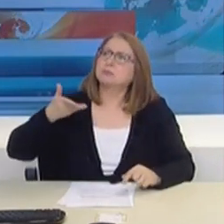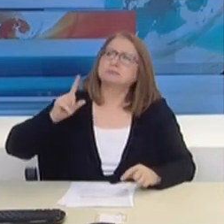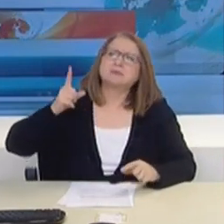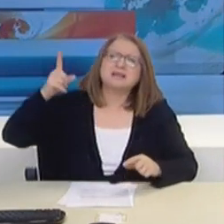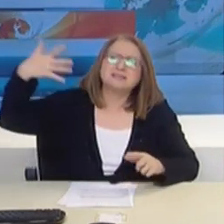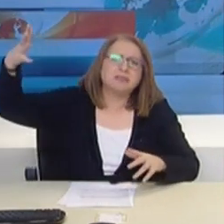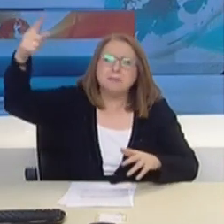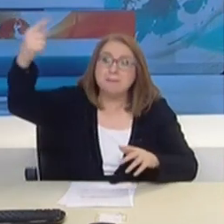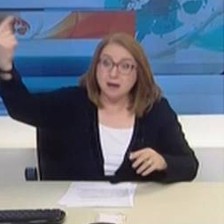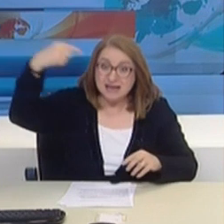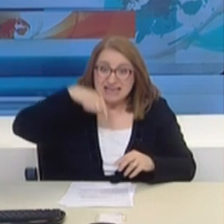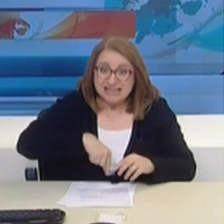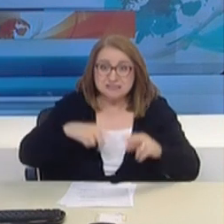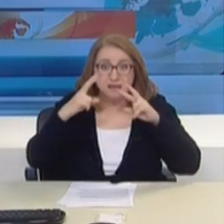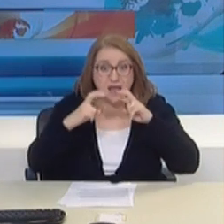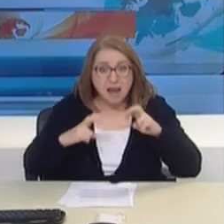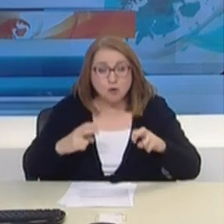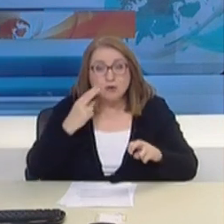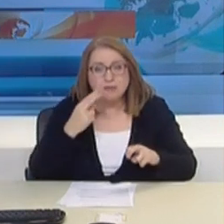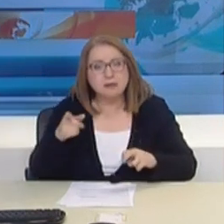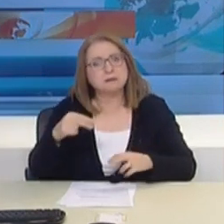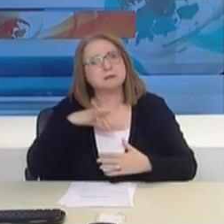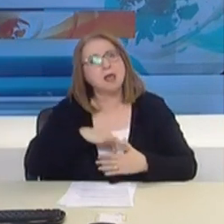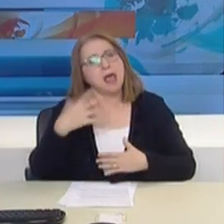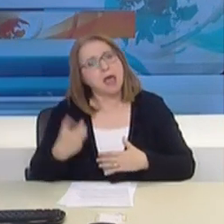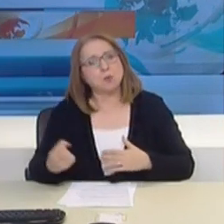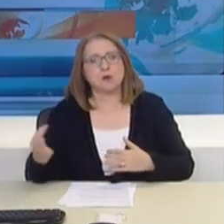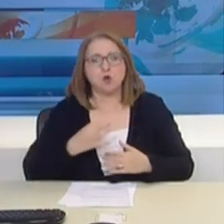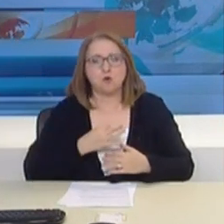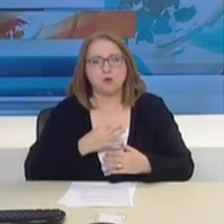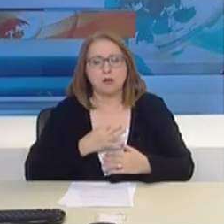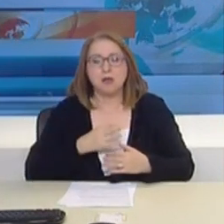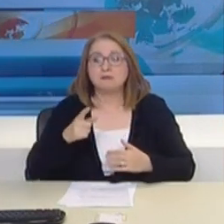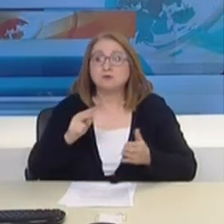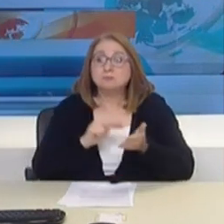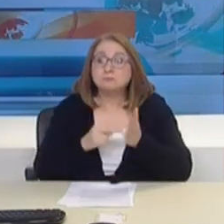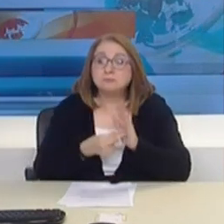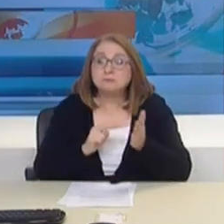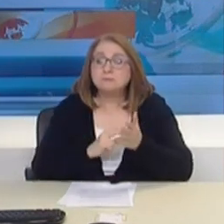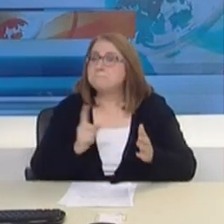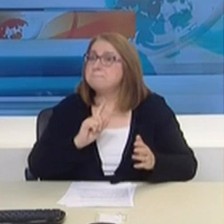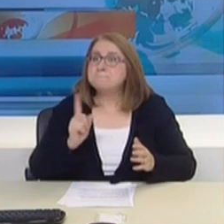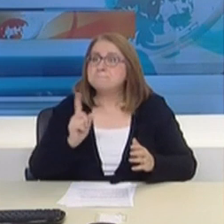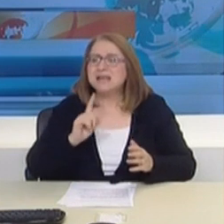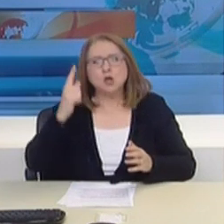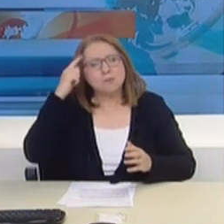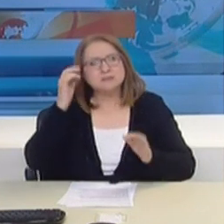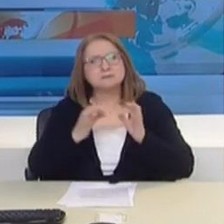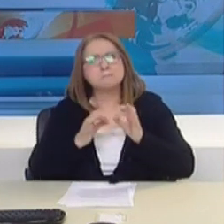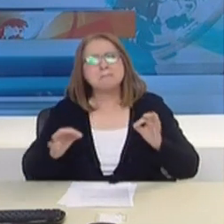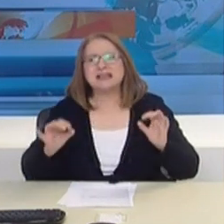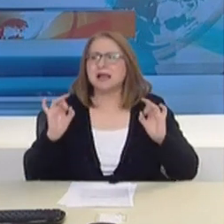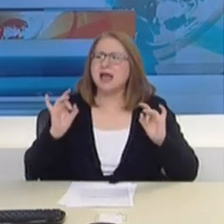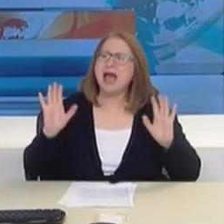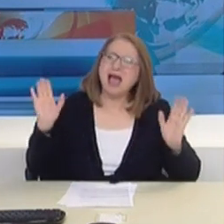να χαλαρώσουν. Και όταν κανείς χαλαρώνει στα μέτρα, η μετάδοση θα αυξηθεί με μαθηματική ακρίβεια, όπως και ο αριθμός των περιπτώσεων της